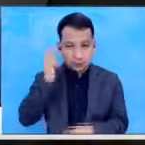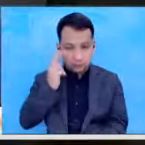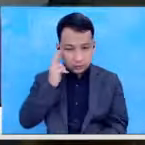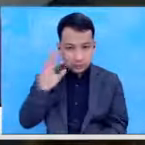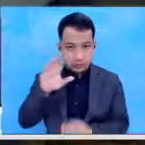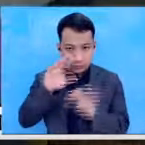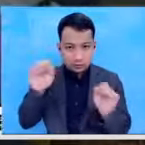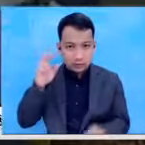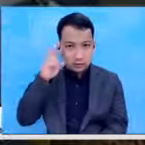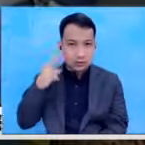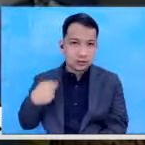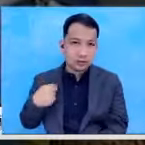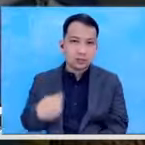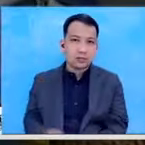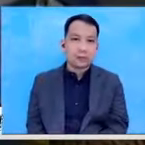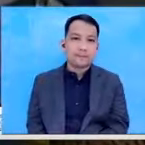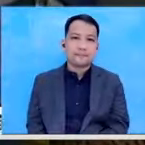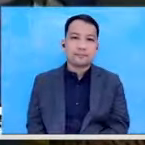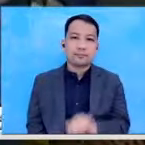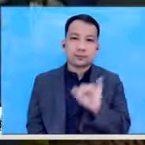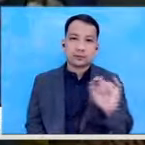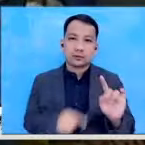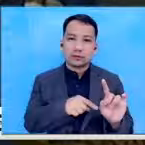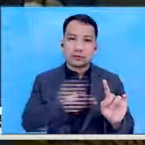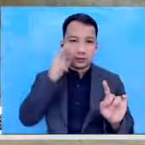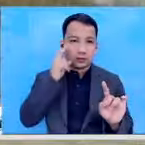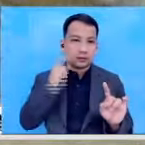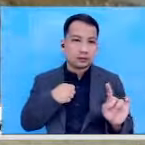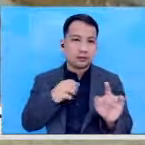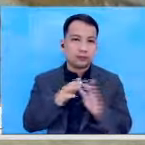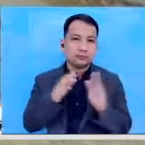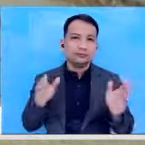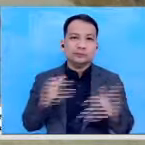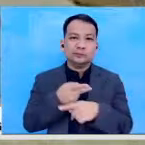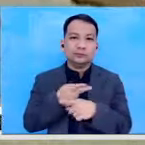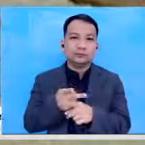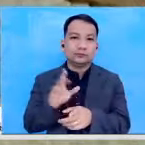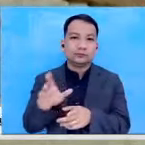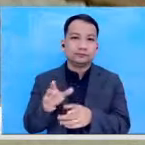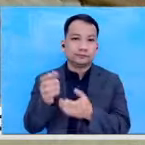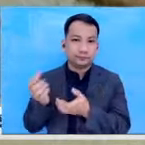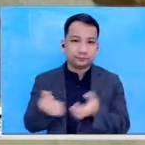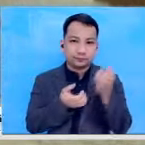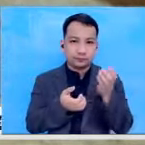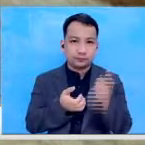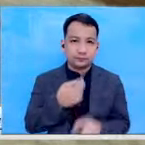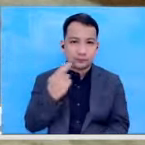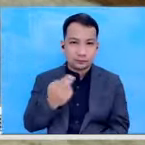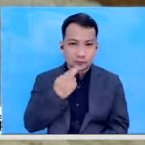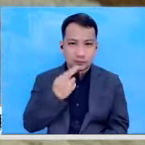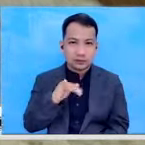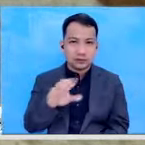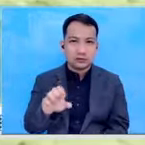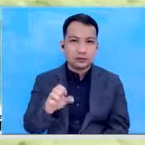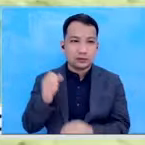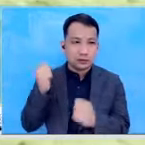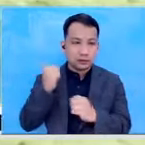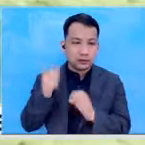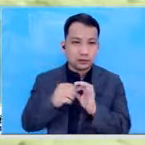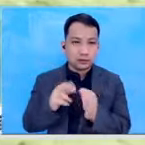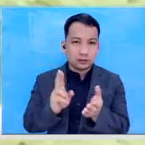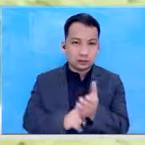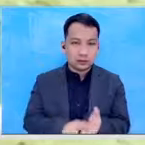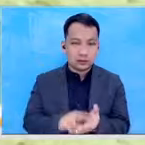Vietnam. Ang Vietnam ay kilala bilang isa sa pinakamalaking producer at exporter ng bigas. Kaya inaasahang mapipirmahan din ang